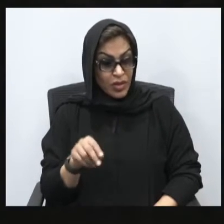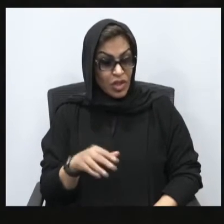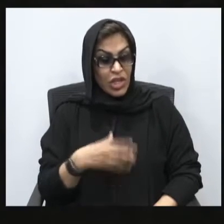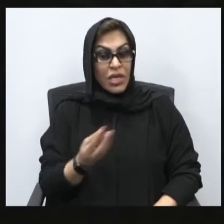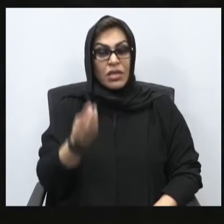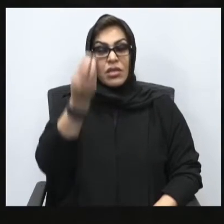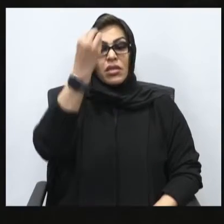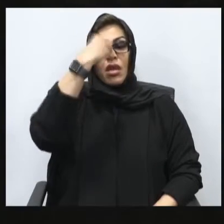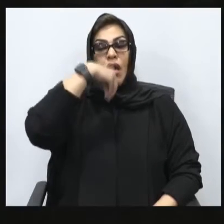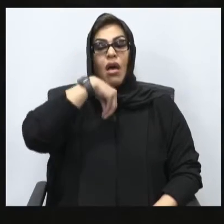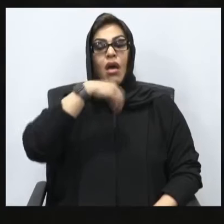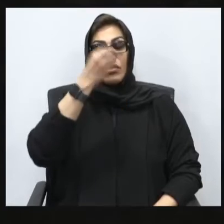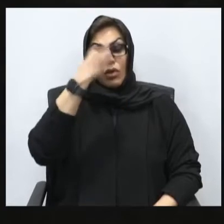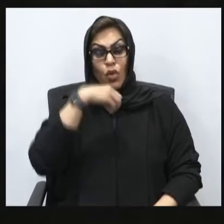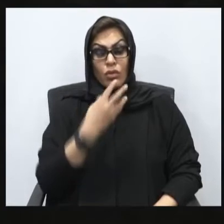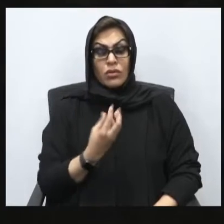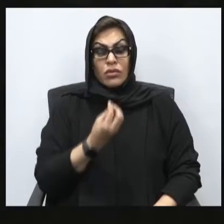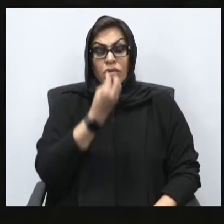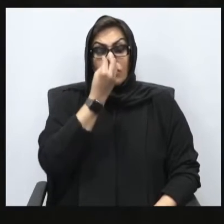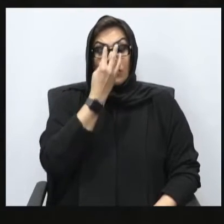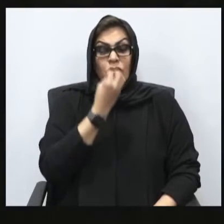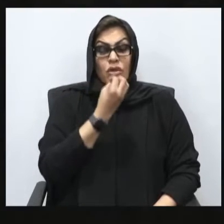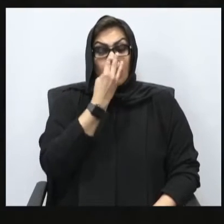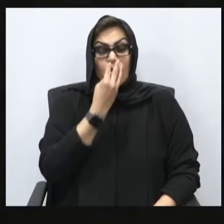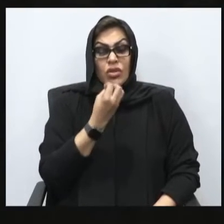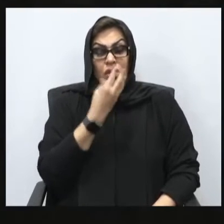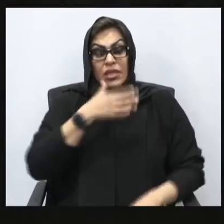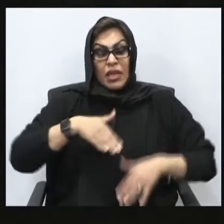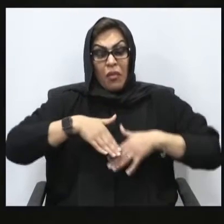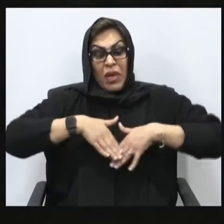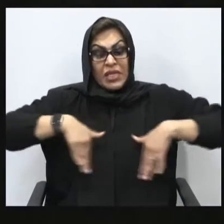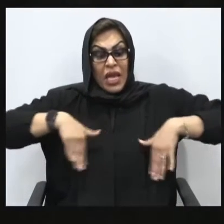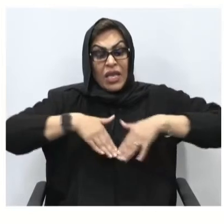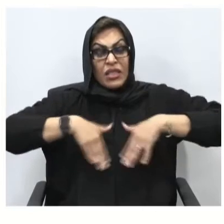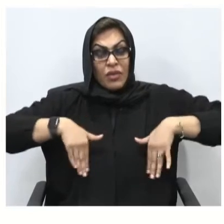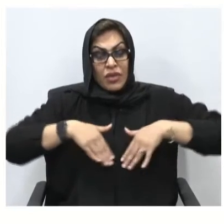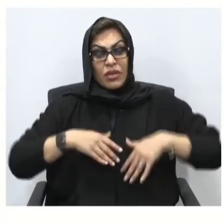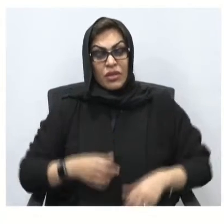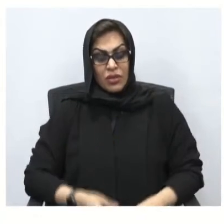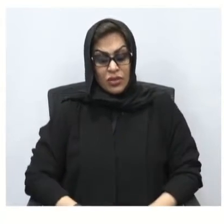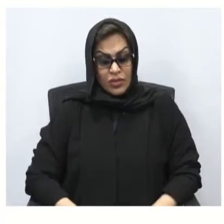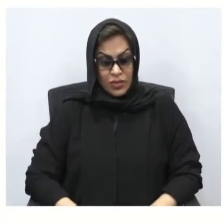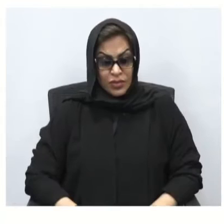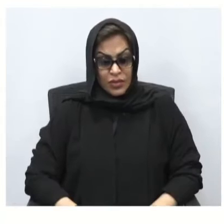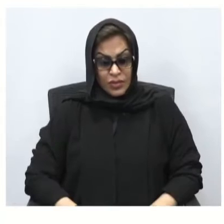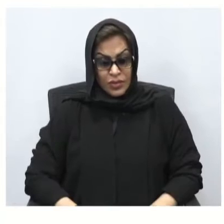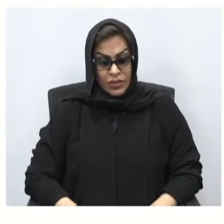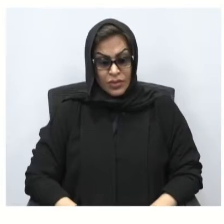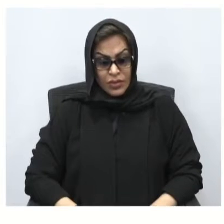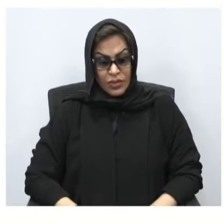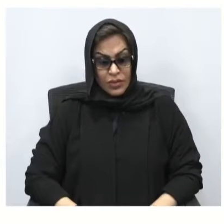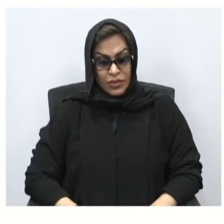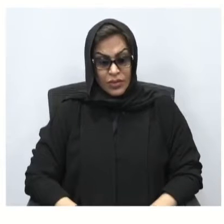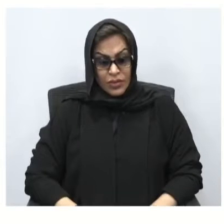احتاج زياده اكسجين بالتالي يحتاج انه ازيد مساحه مين مضاعفه سطح الانبوب هذا